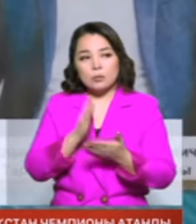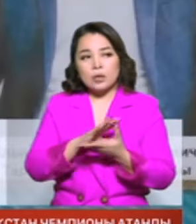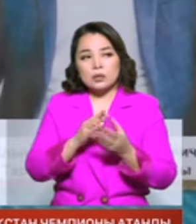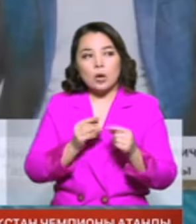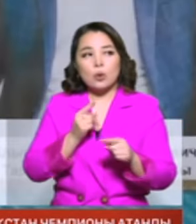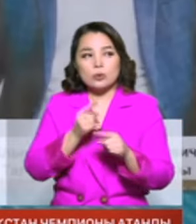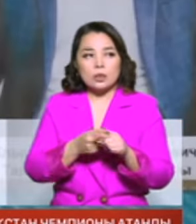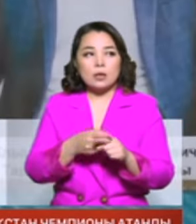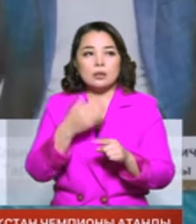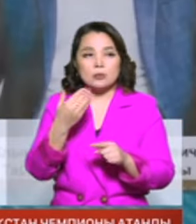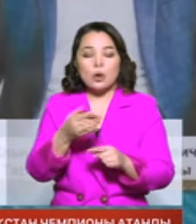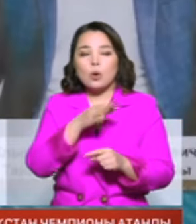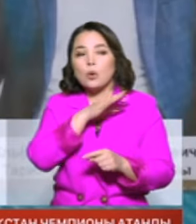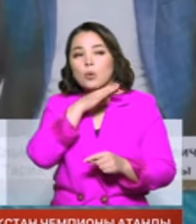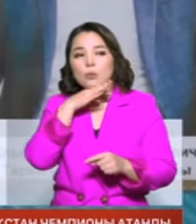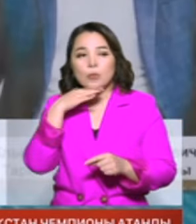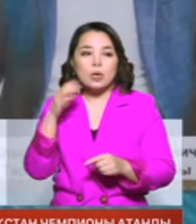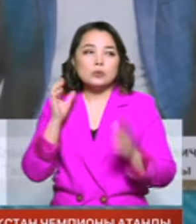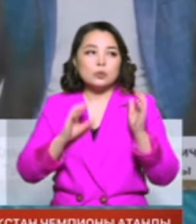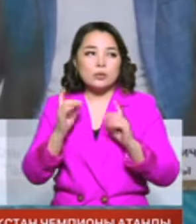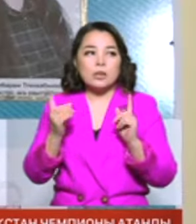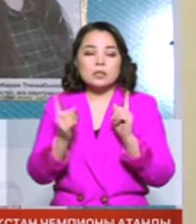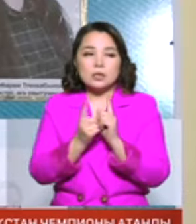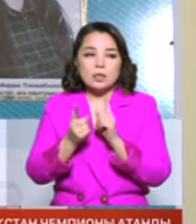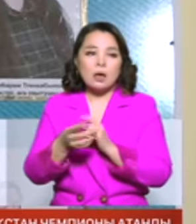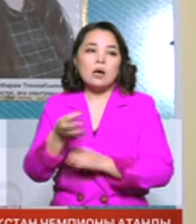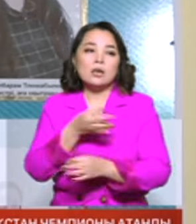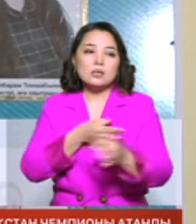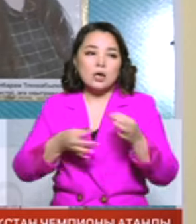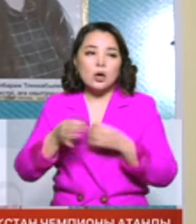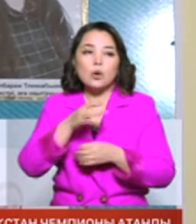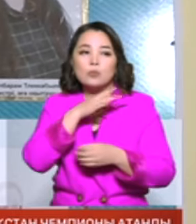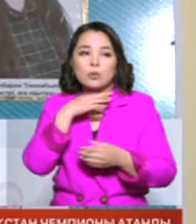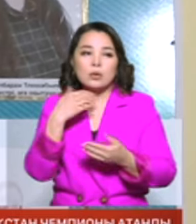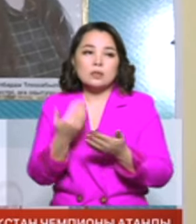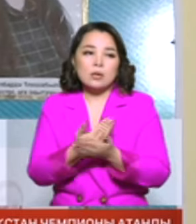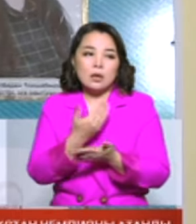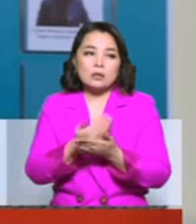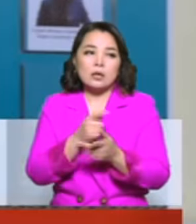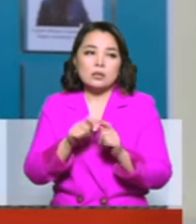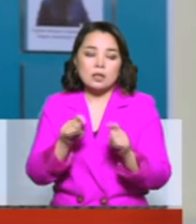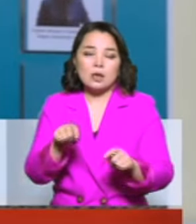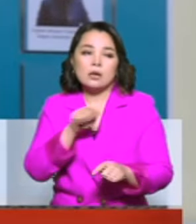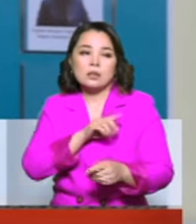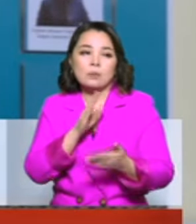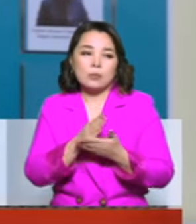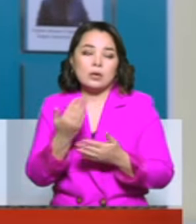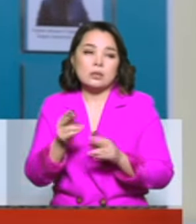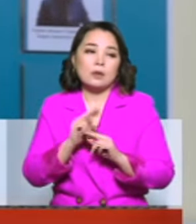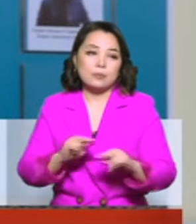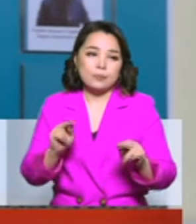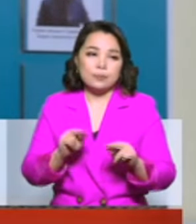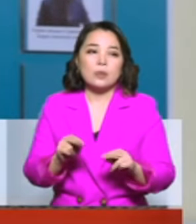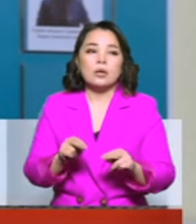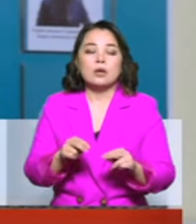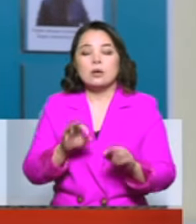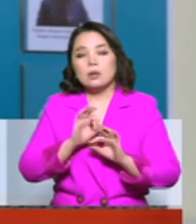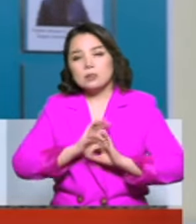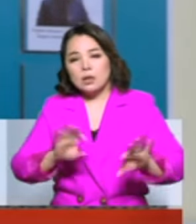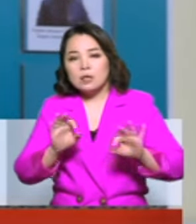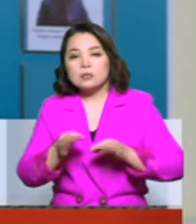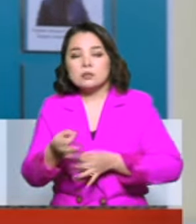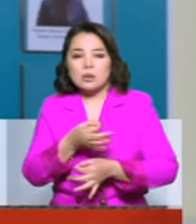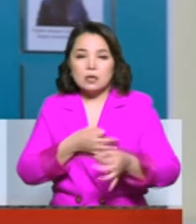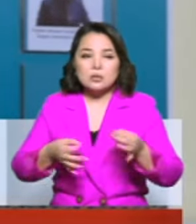қоспасы. Апамыз мына көп студенттермен жиі әртүрлі шаралар өткізетін бір қасиетімен ерекше. Апай бір ыю-қию әңгімеден,